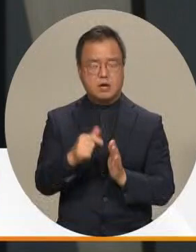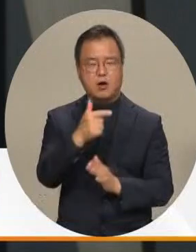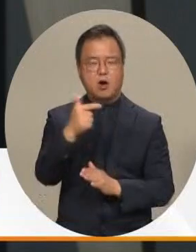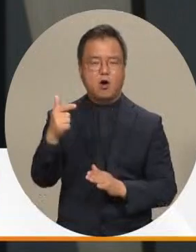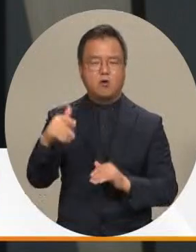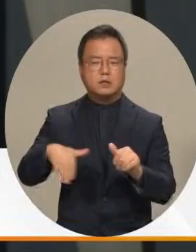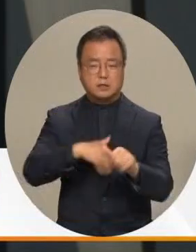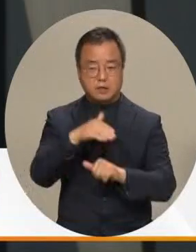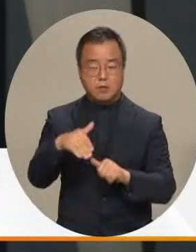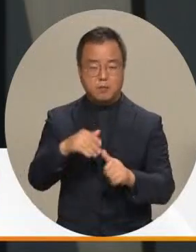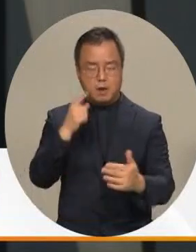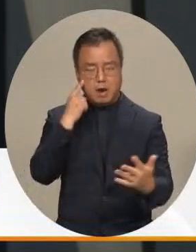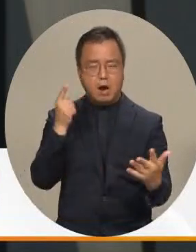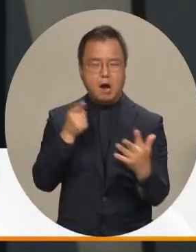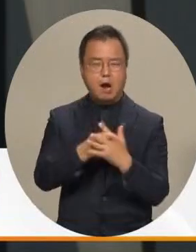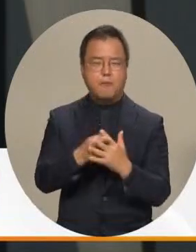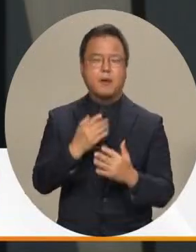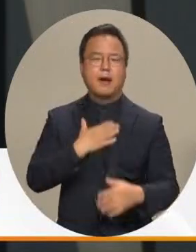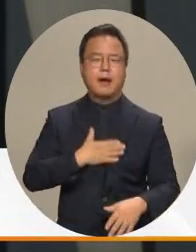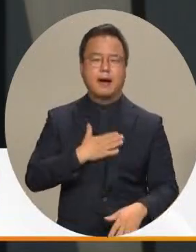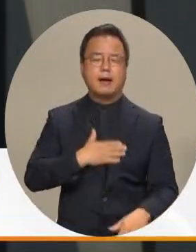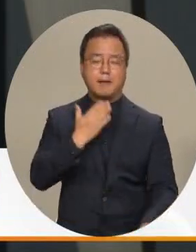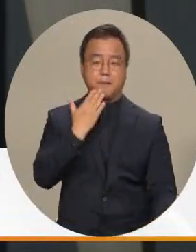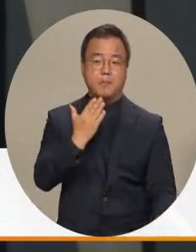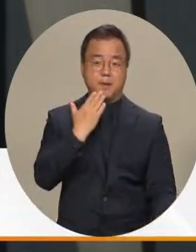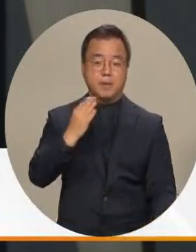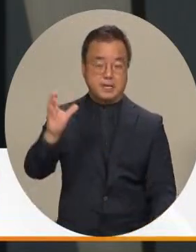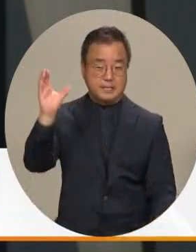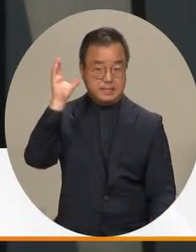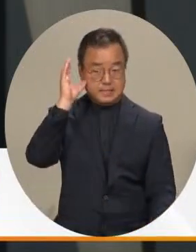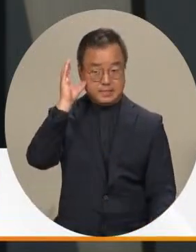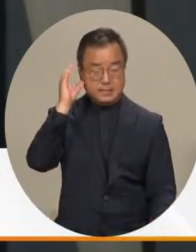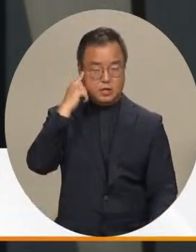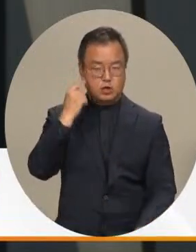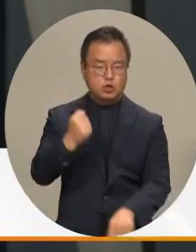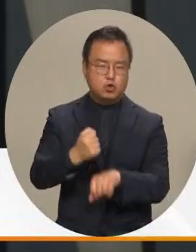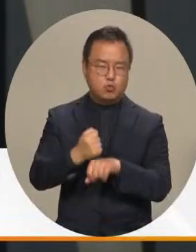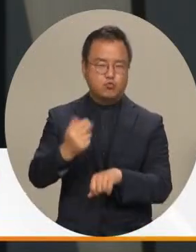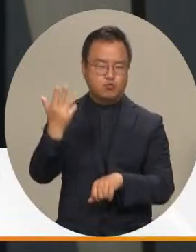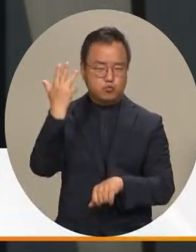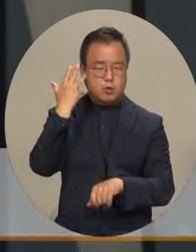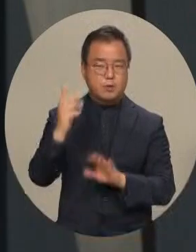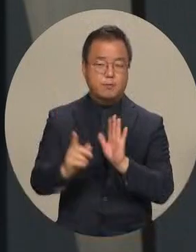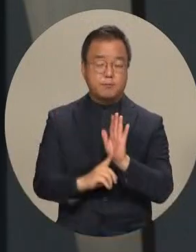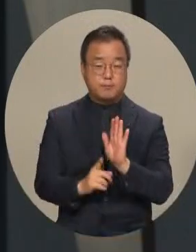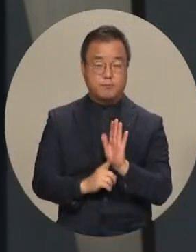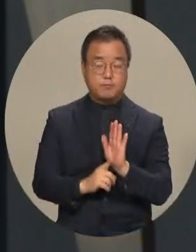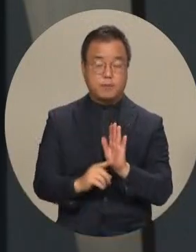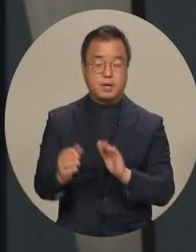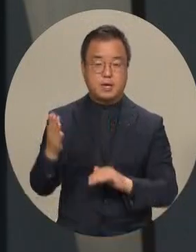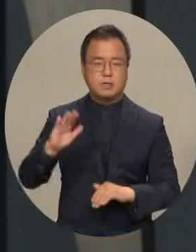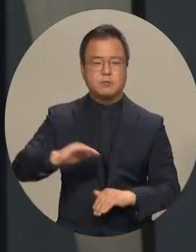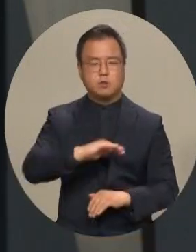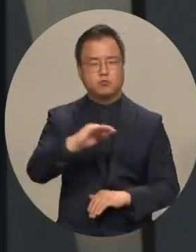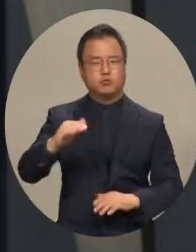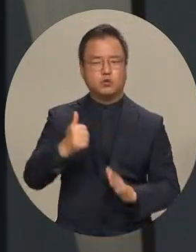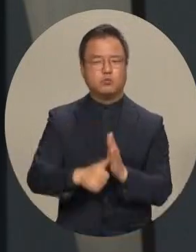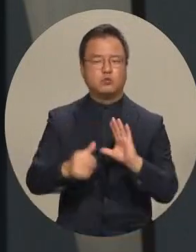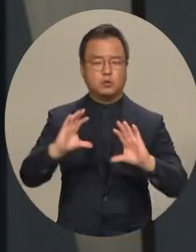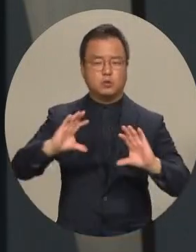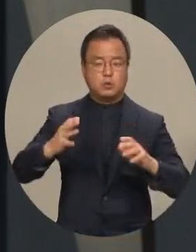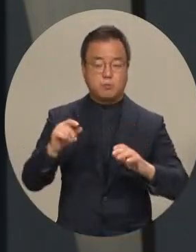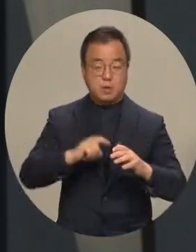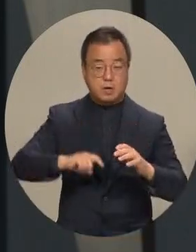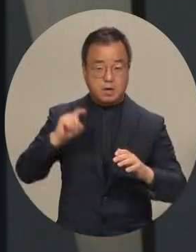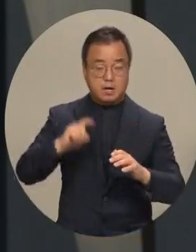우리가 보다 더 잘 이해할 수 있을 것이라는 기대를 연구 철학으로 삼고 있는 학문입니다 그러나 우리의 물질 세계에서는